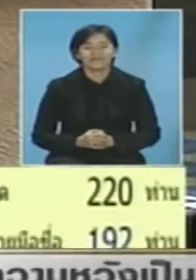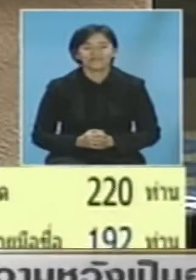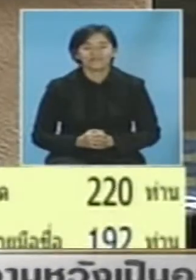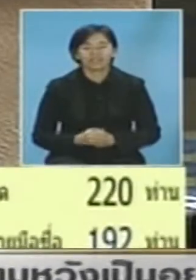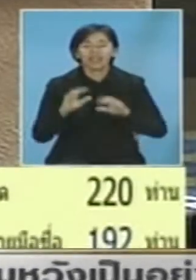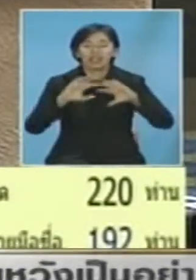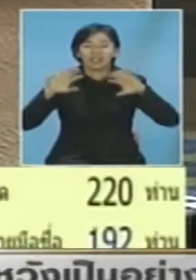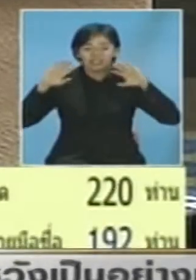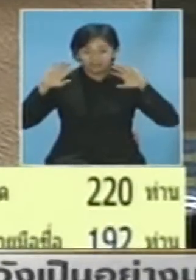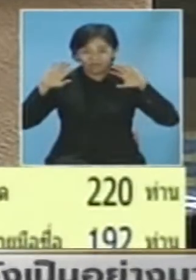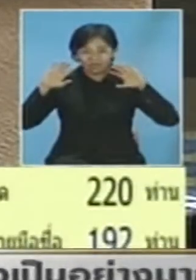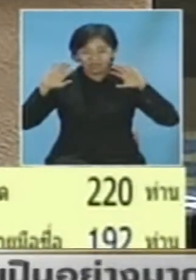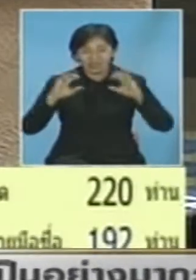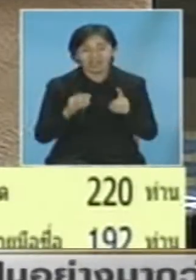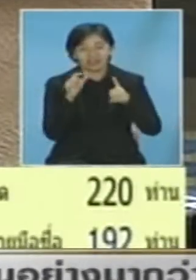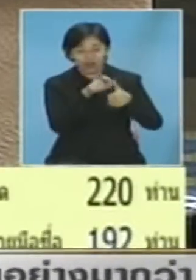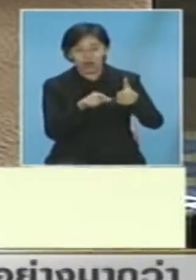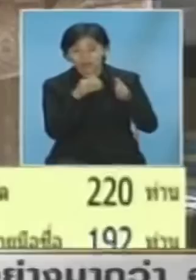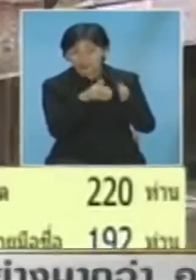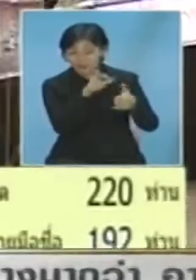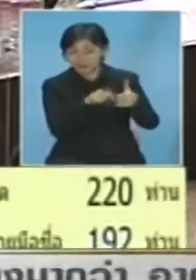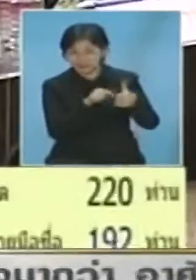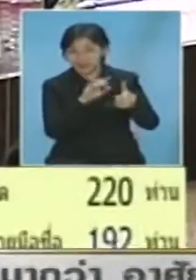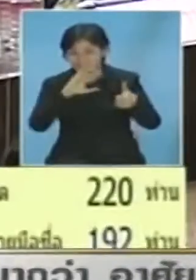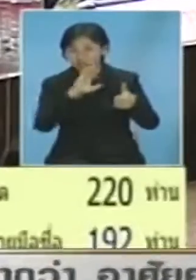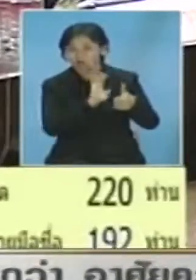ารัฐบาลผู้ถูกกล่าวหาจำนำข้าว